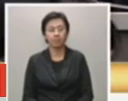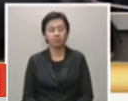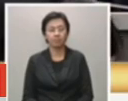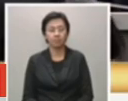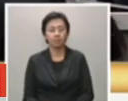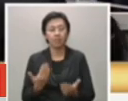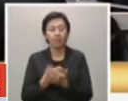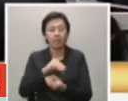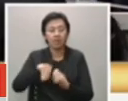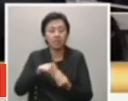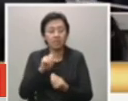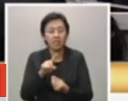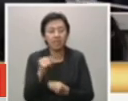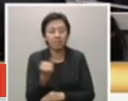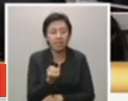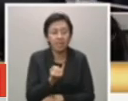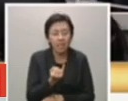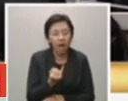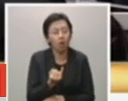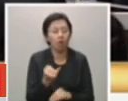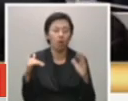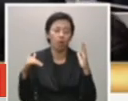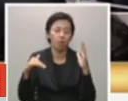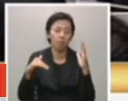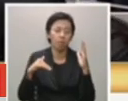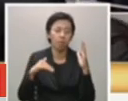เศรษฐกิจที่ไม่ดีอยู่แล้วก็ยิ่งดำดิ่งครับ